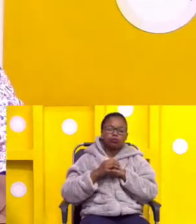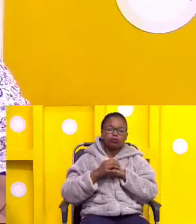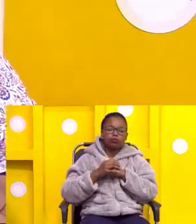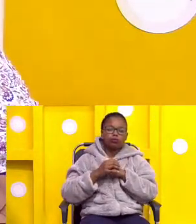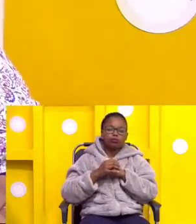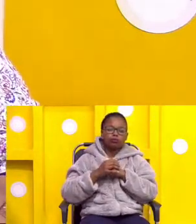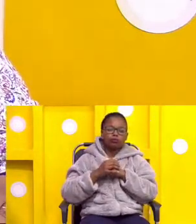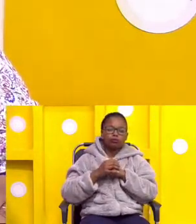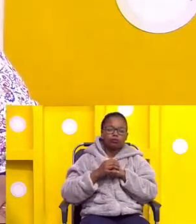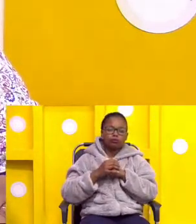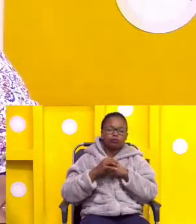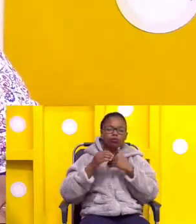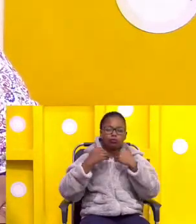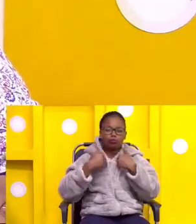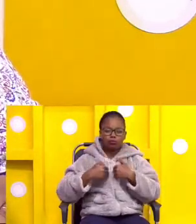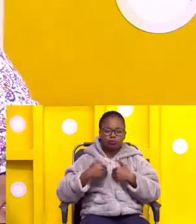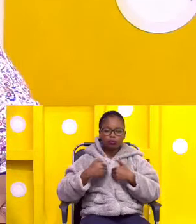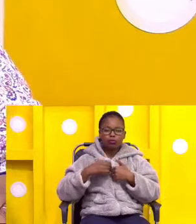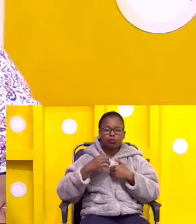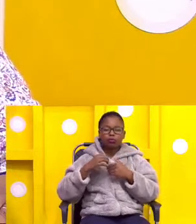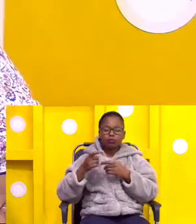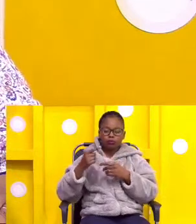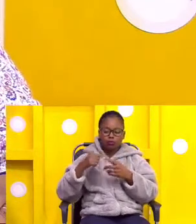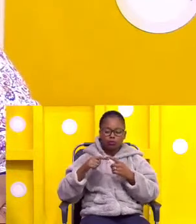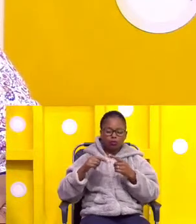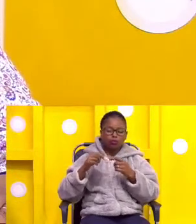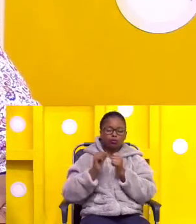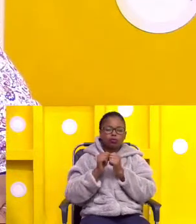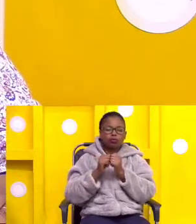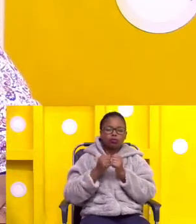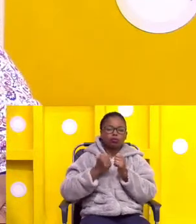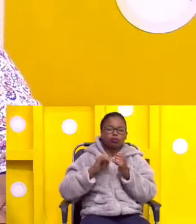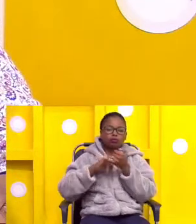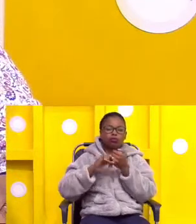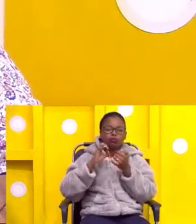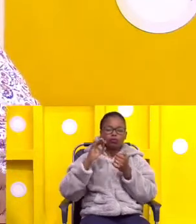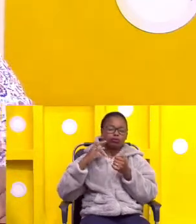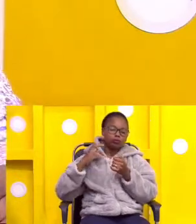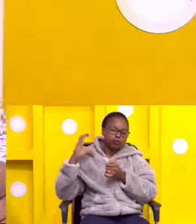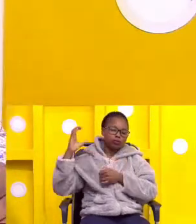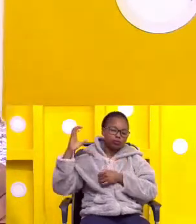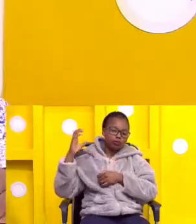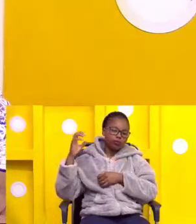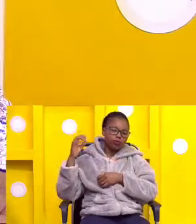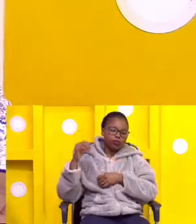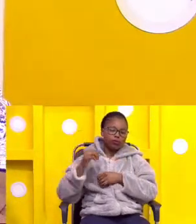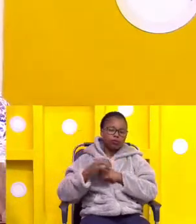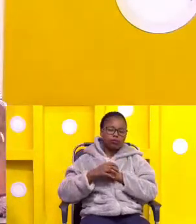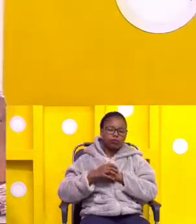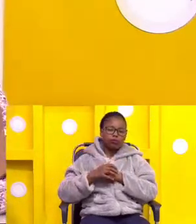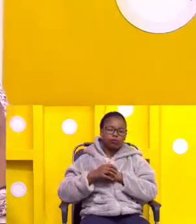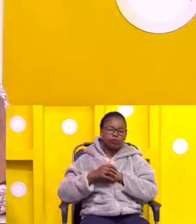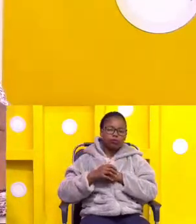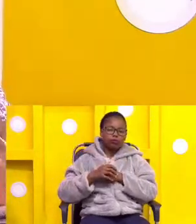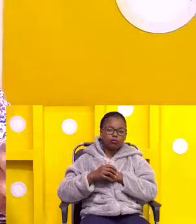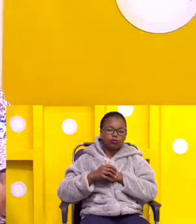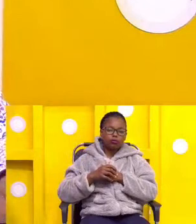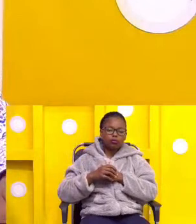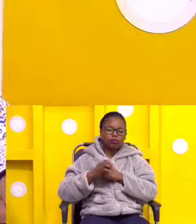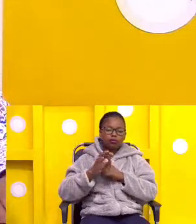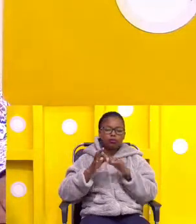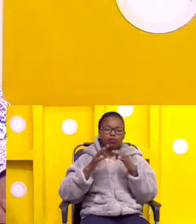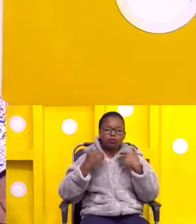Nii ndirarehirwo ni mutumia wa chairman. Ugwo guturi undu muranjira. Na ndona kindu kiuru. Ta mundu wina Godfather